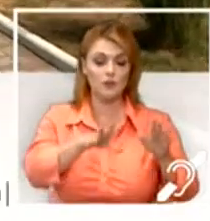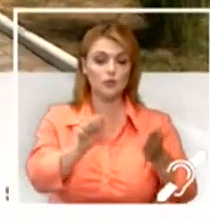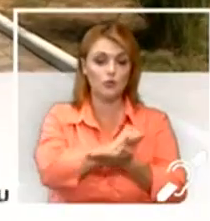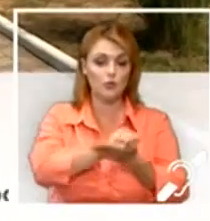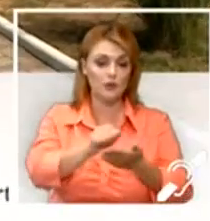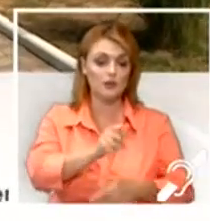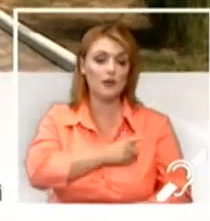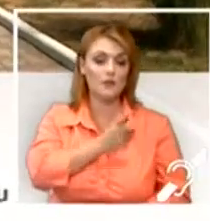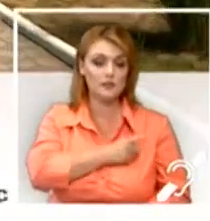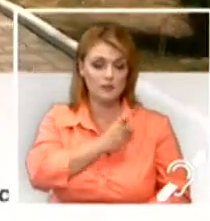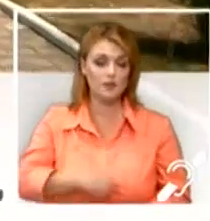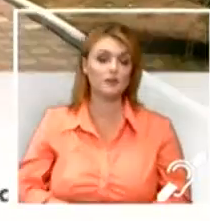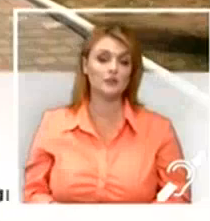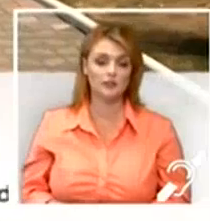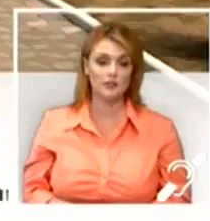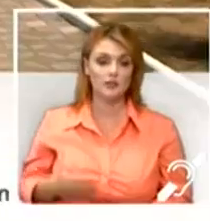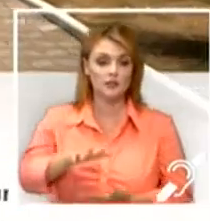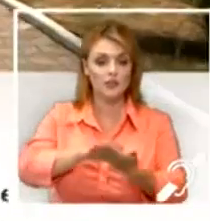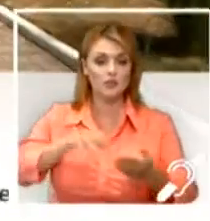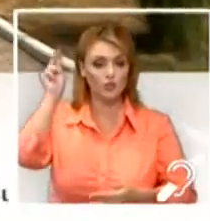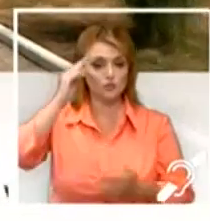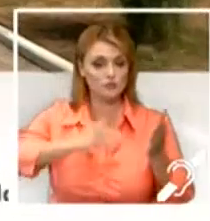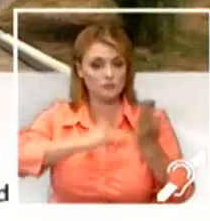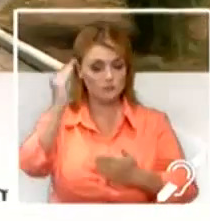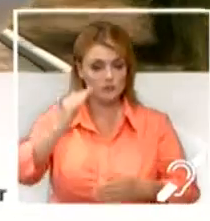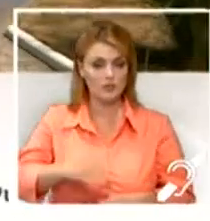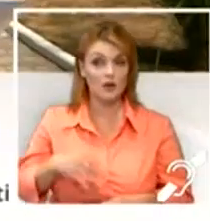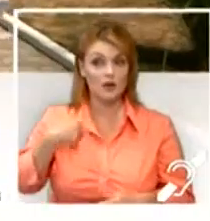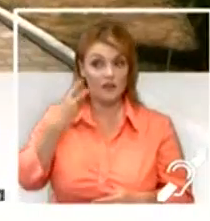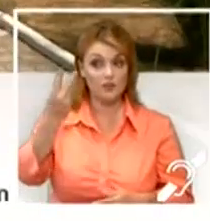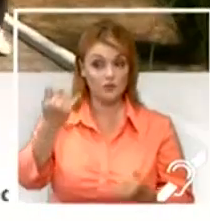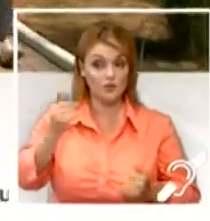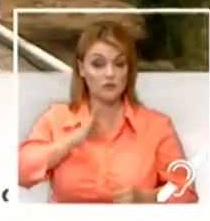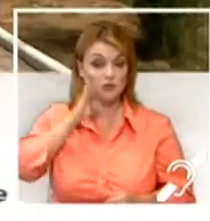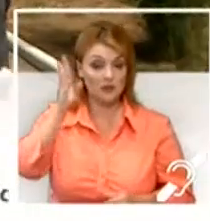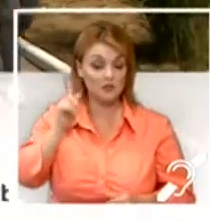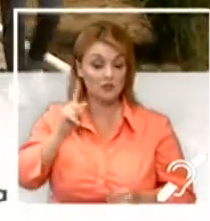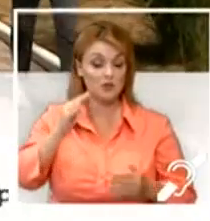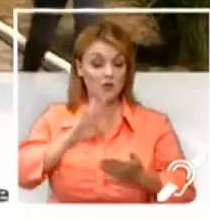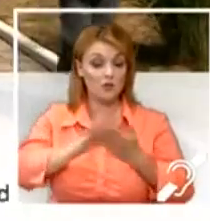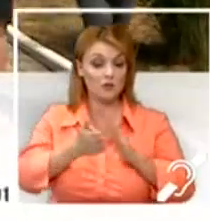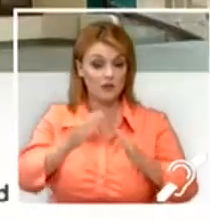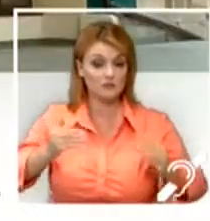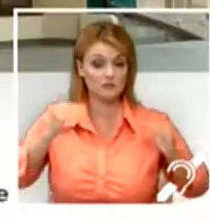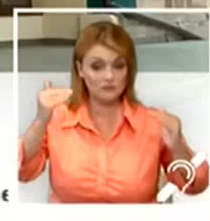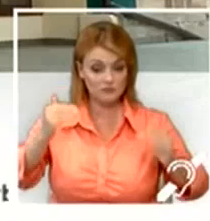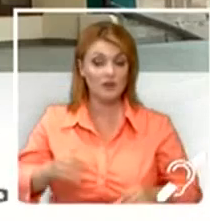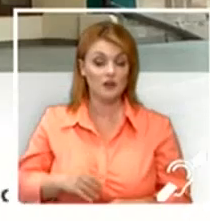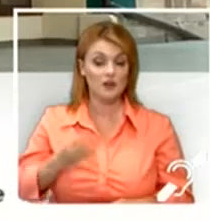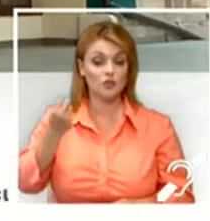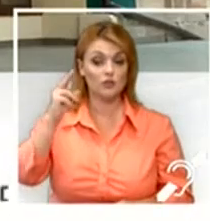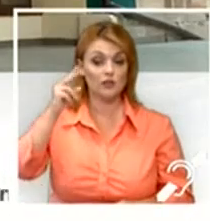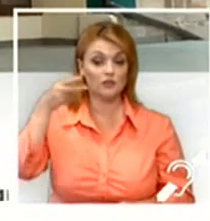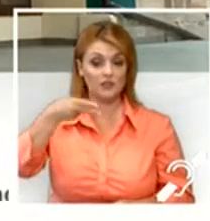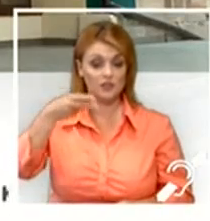proces penal și criminalistică. Am observat chiar astăzi dimineață că contractul s-a scumpit cu vreo 2000 la masterat, dar